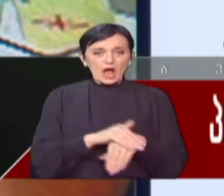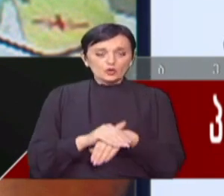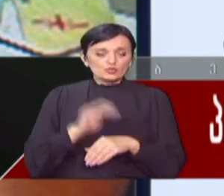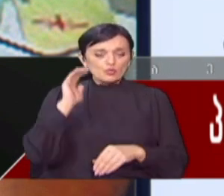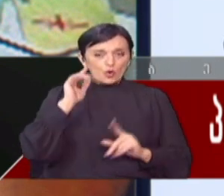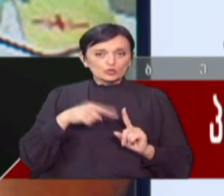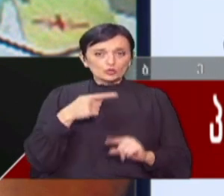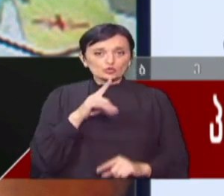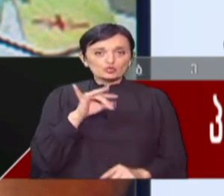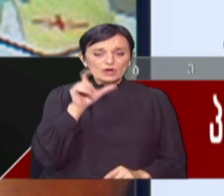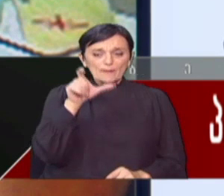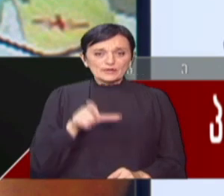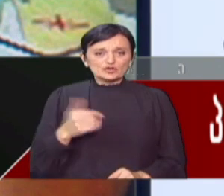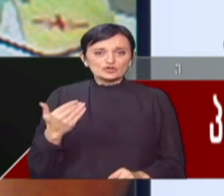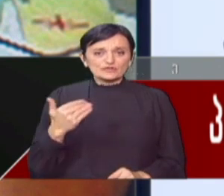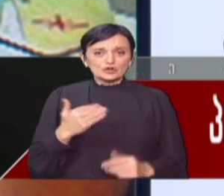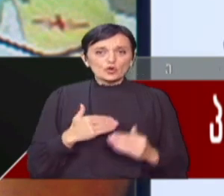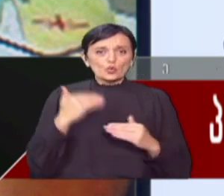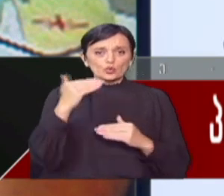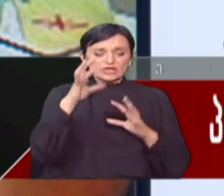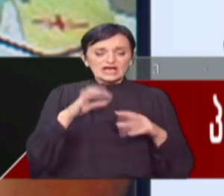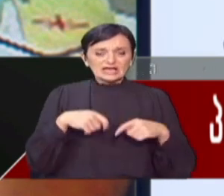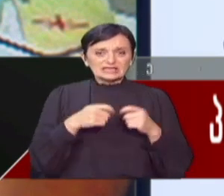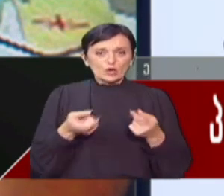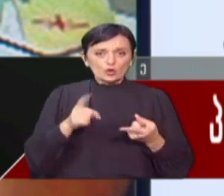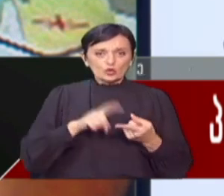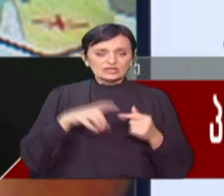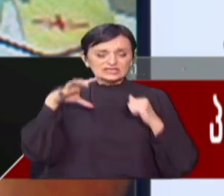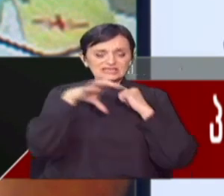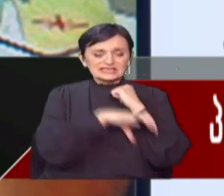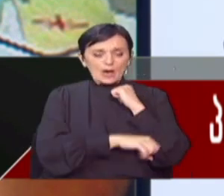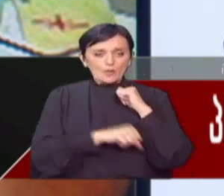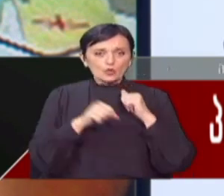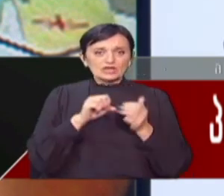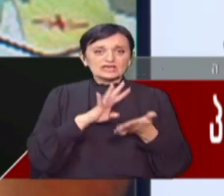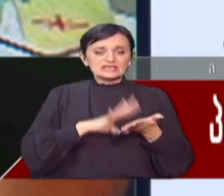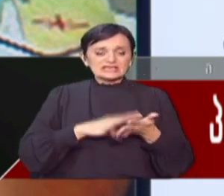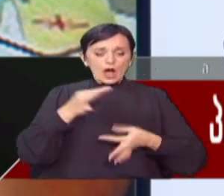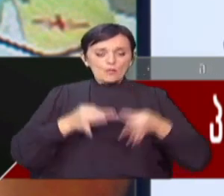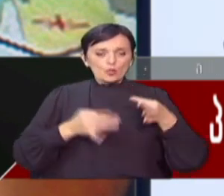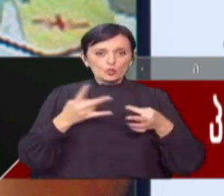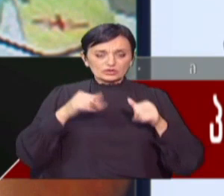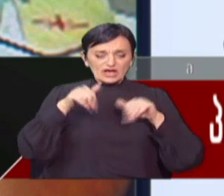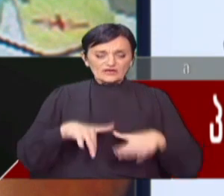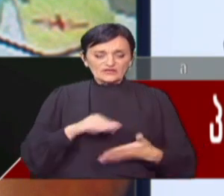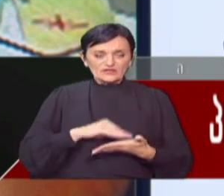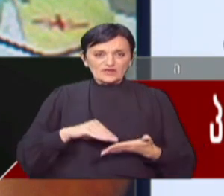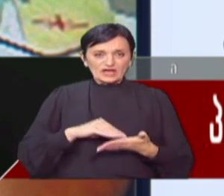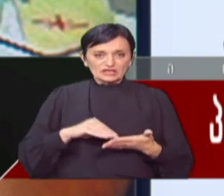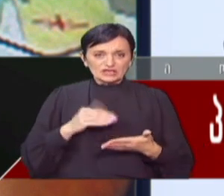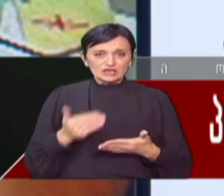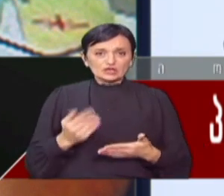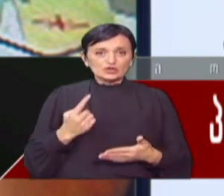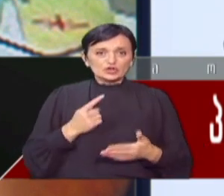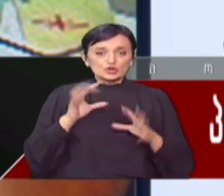mosmenis shemdeg Salome Zurabishvilis mkhridan uzenaesi kanunis darghvis taobaze sabolo verdikti akhla 9 mosamartlem unda gamoitanos. Plenumi